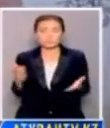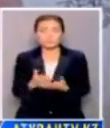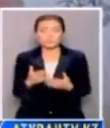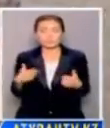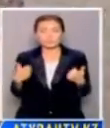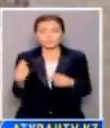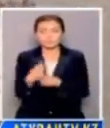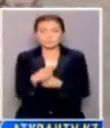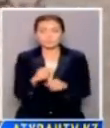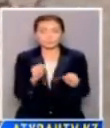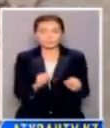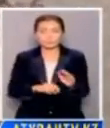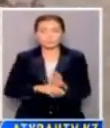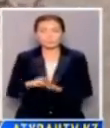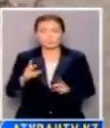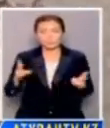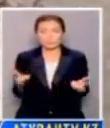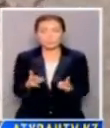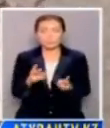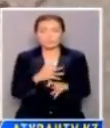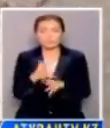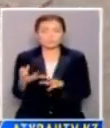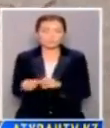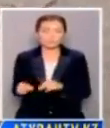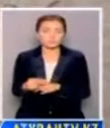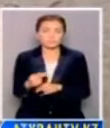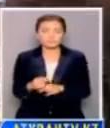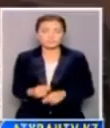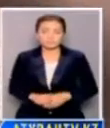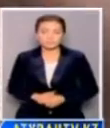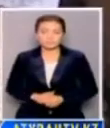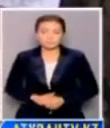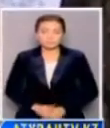что легче предотвратить болезнь, чем потом искать лечение от нее.